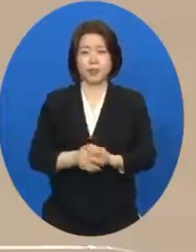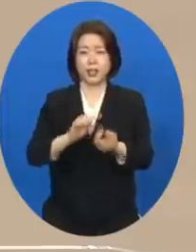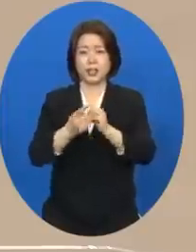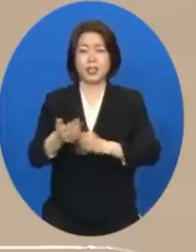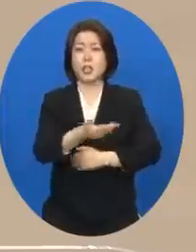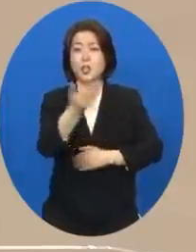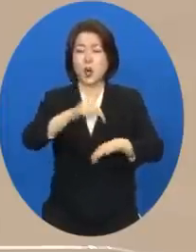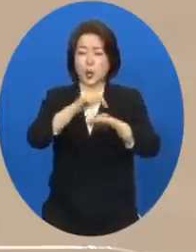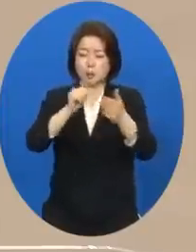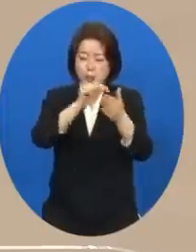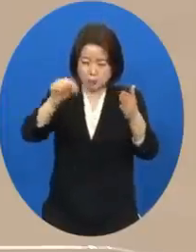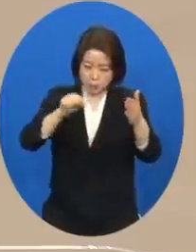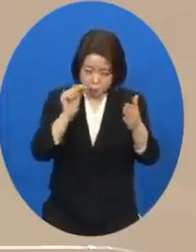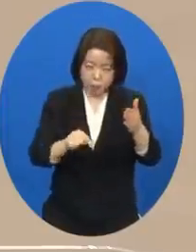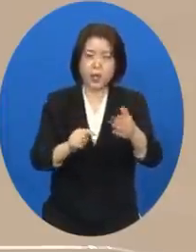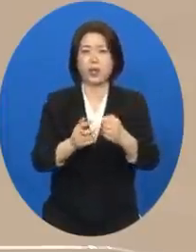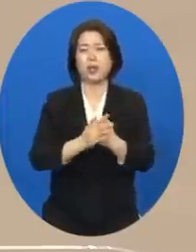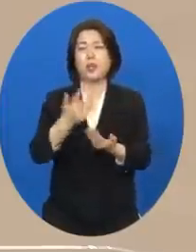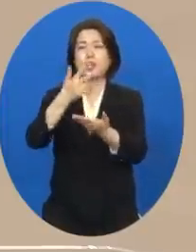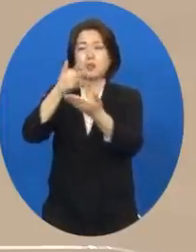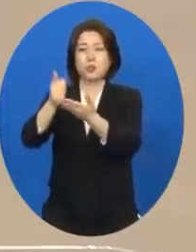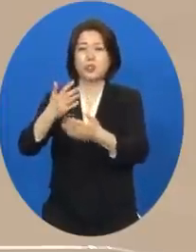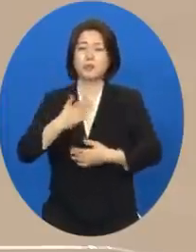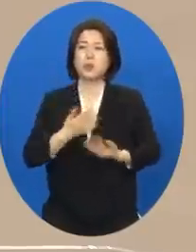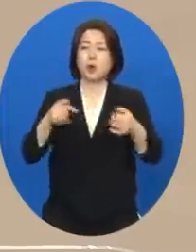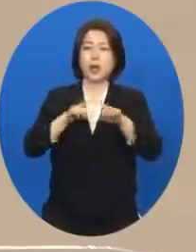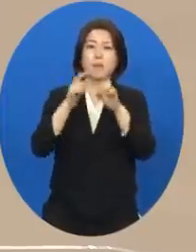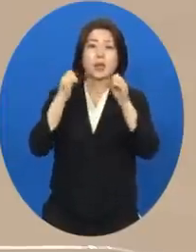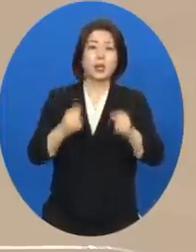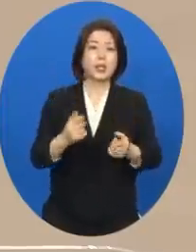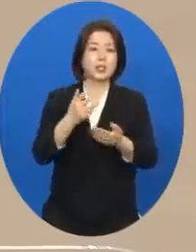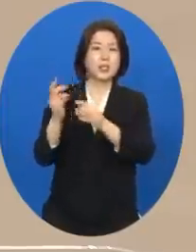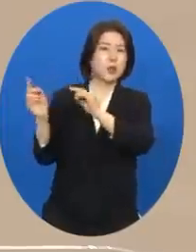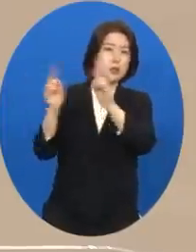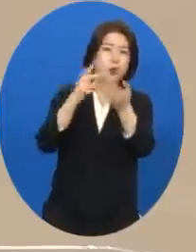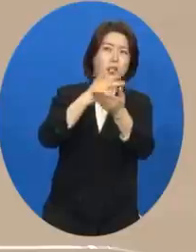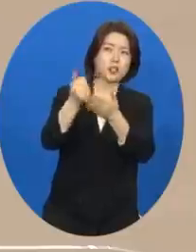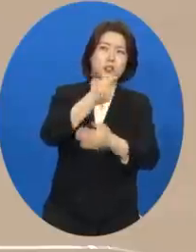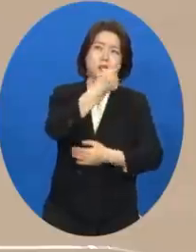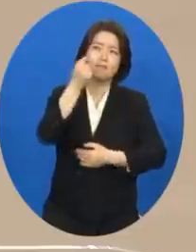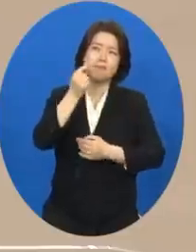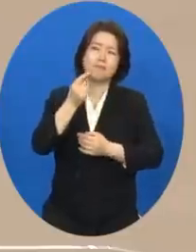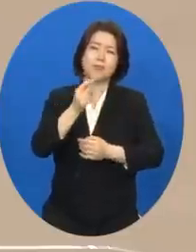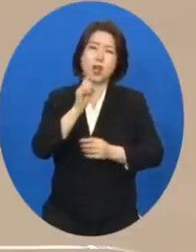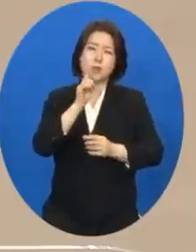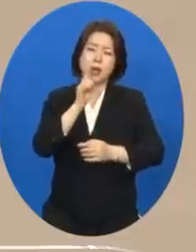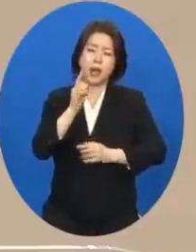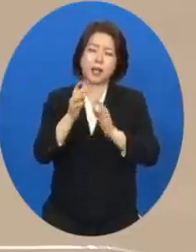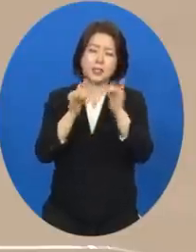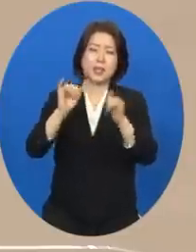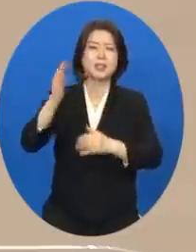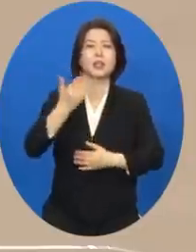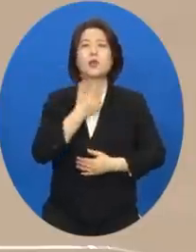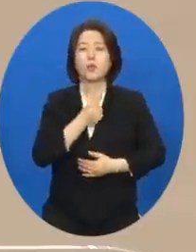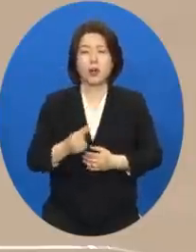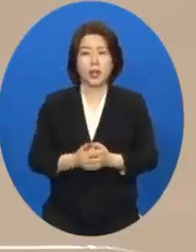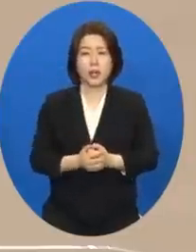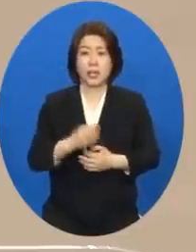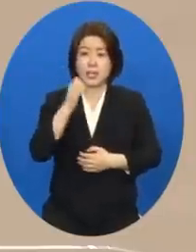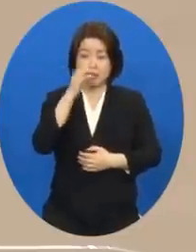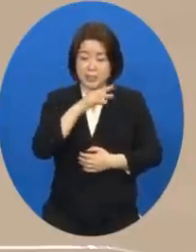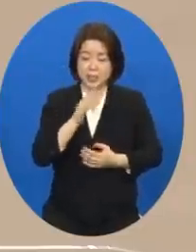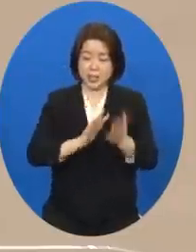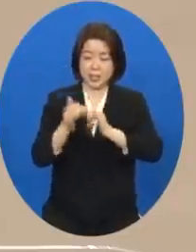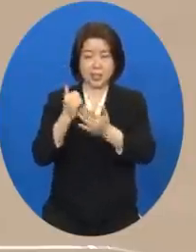마음에 주님 제가 저와 함께 계시는 부활의 주님을 증거하는 자가 되기를 원합니다 그저 예수님의